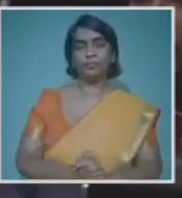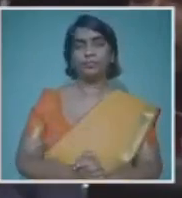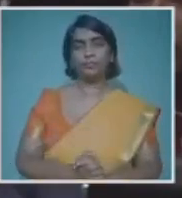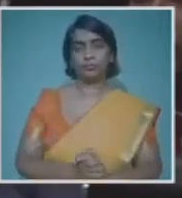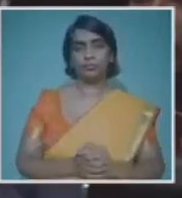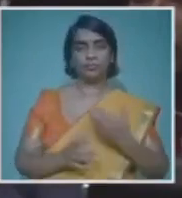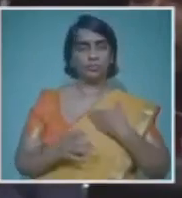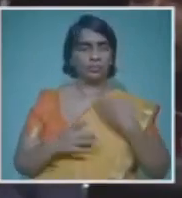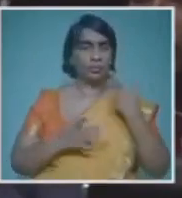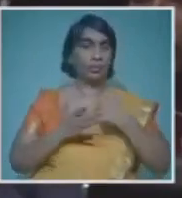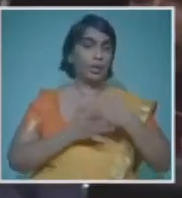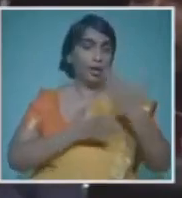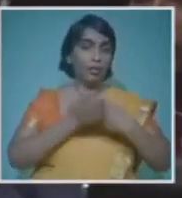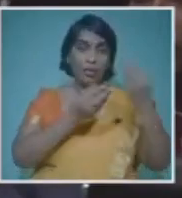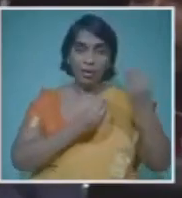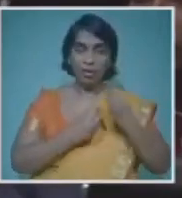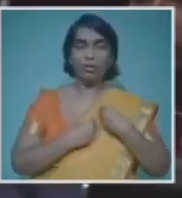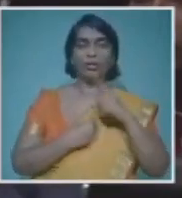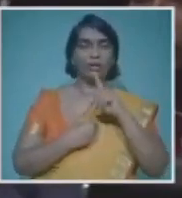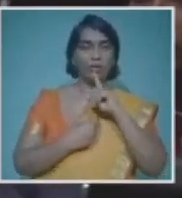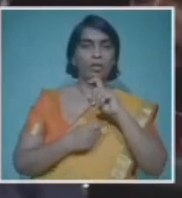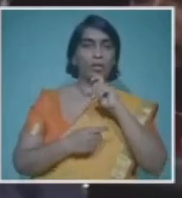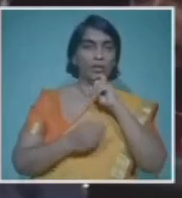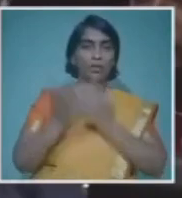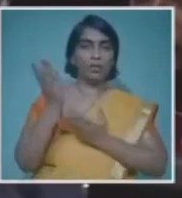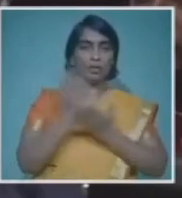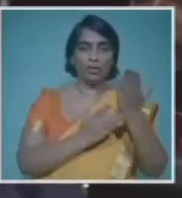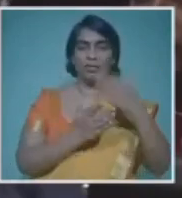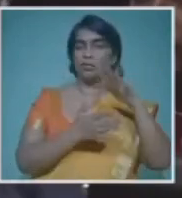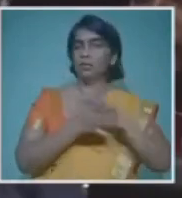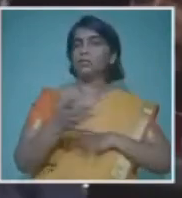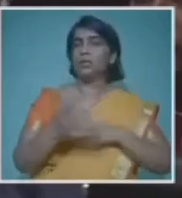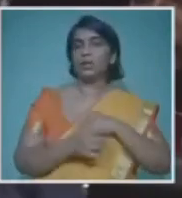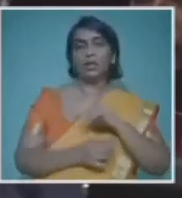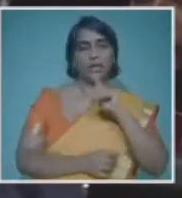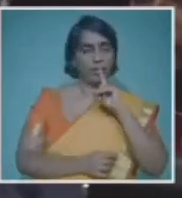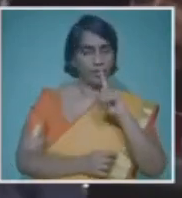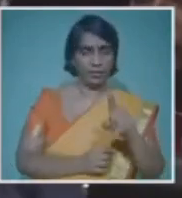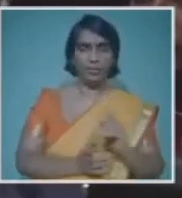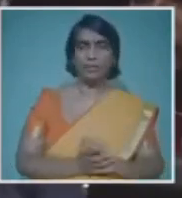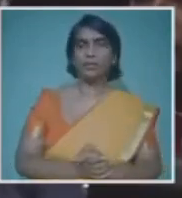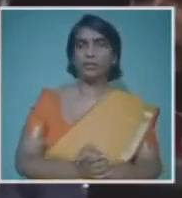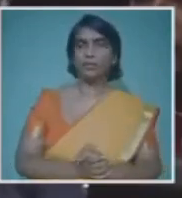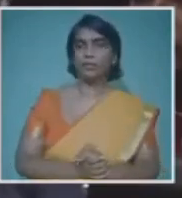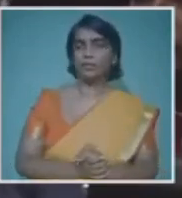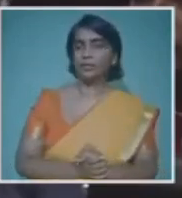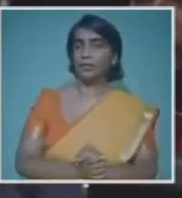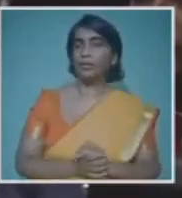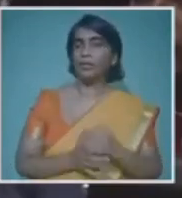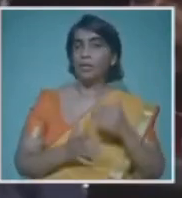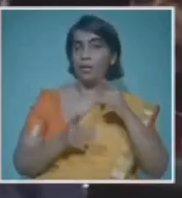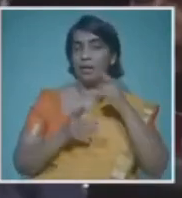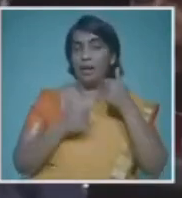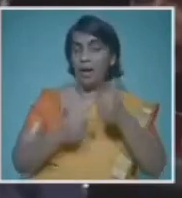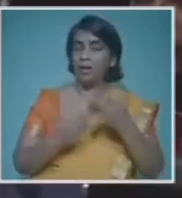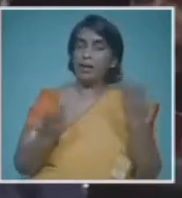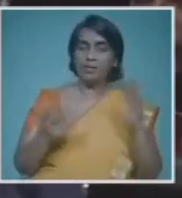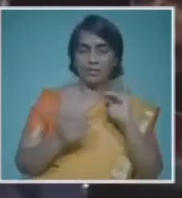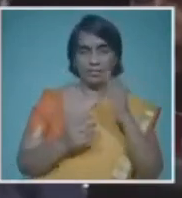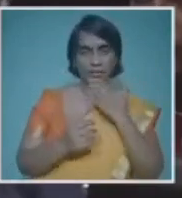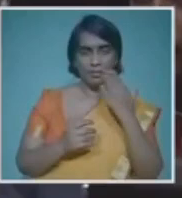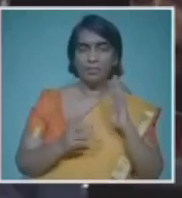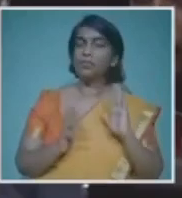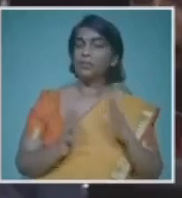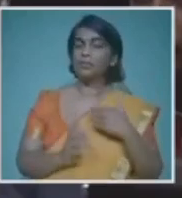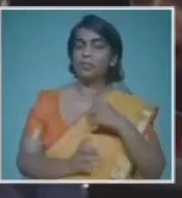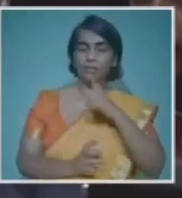අපිට ලැබිච්ච වාර්තා අනුව තමයි මම කිව්වේ අධිකරණයට ඉදිරිපත් වෙච්ච ලේඛන අනුව තමයි මම කරුණු ඉදිරිපත් කරේ ඒක නිවැරදිම නොවෙන්නට පුළුවන් හැබැයි